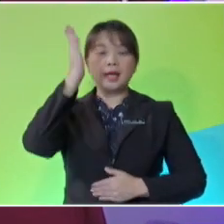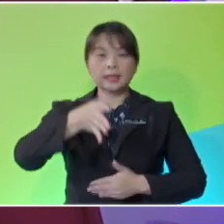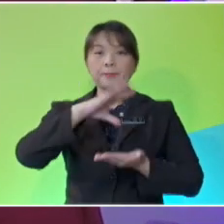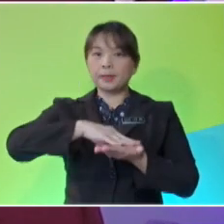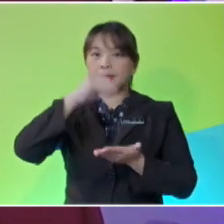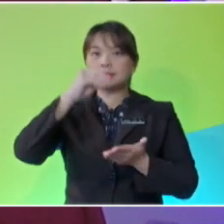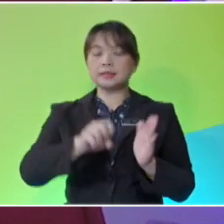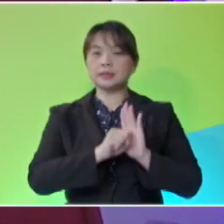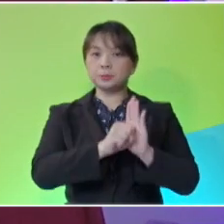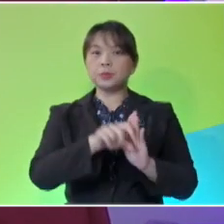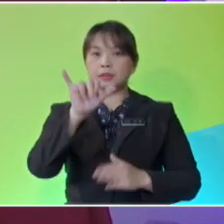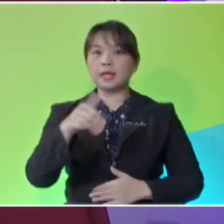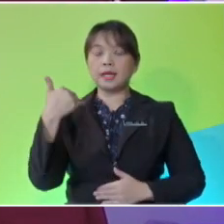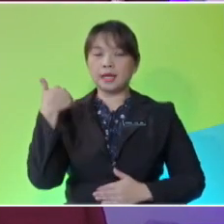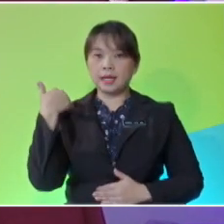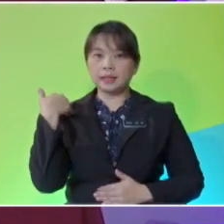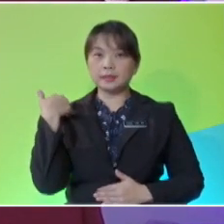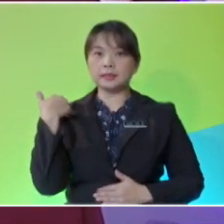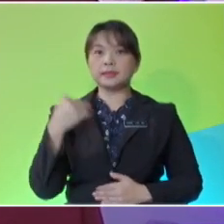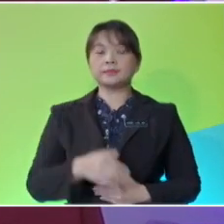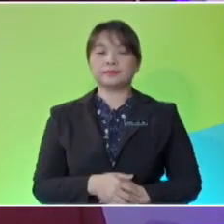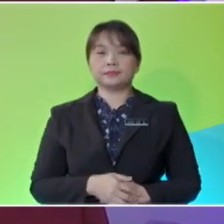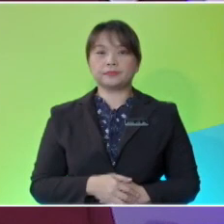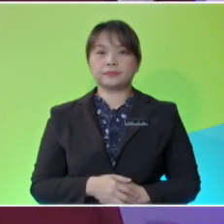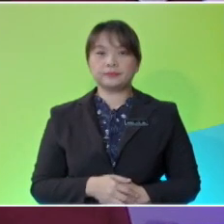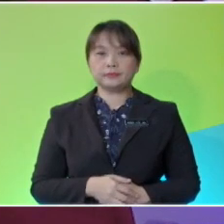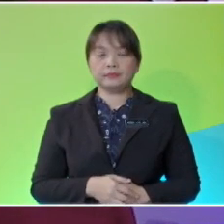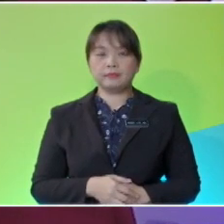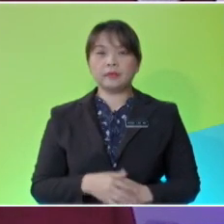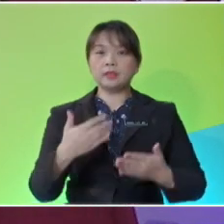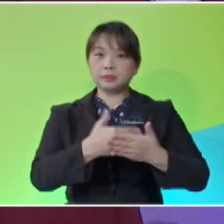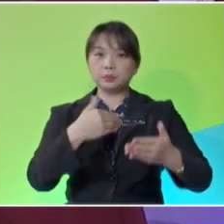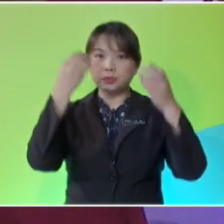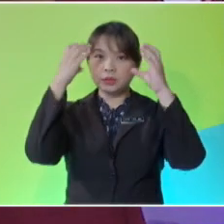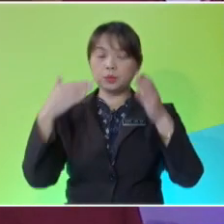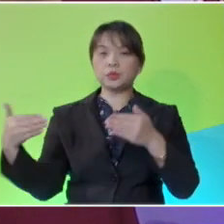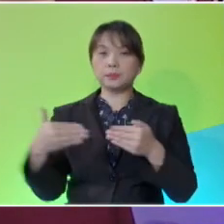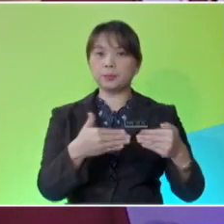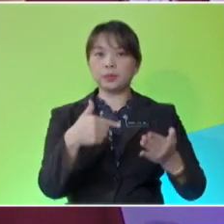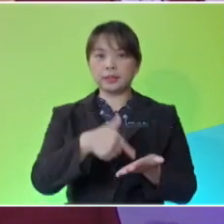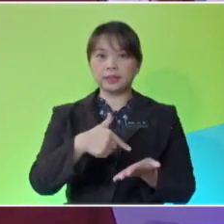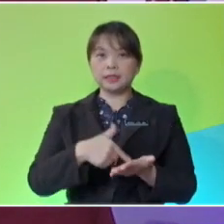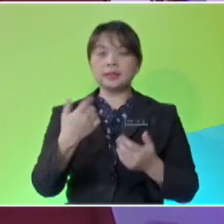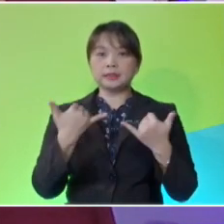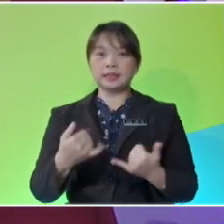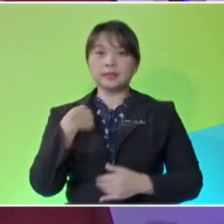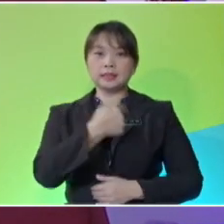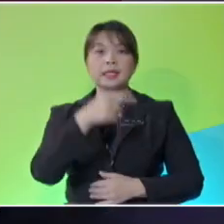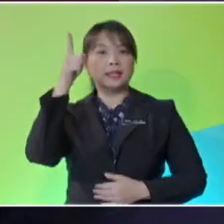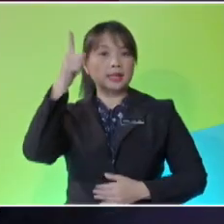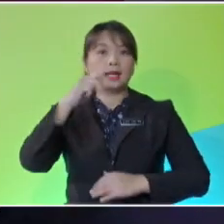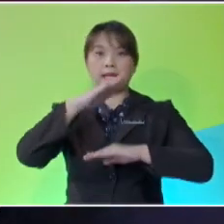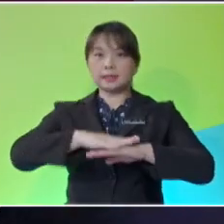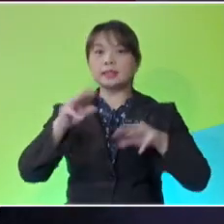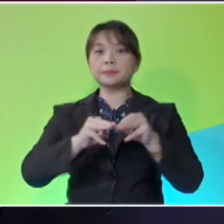terdapat di dalam peta topografi Oke baik diteruskan oke sekarang nih kalau kita lihat di atas meja